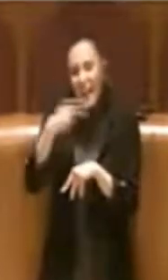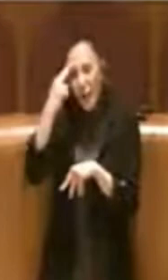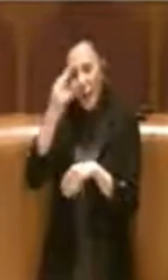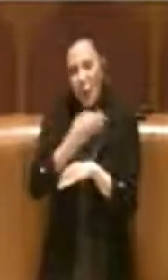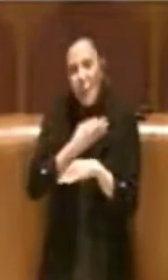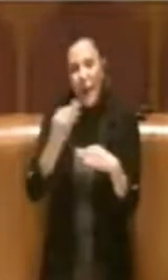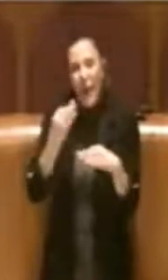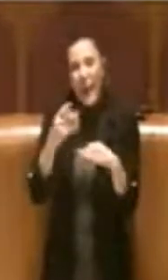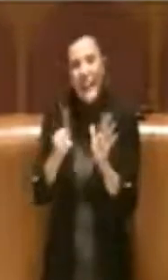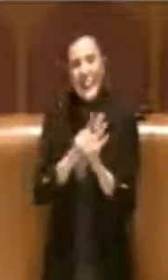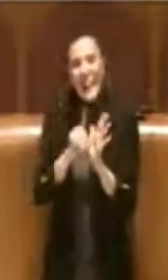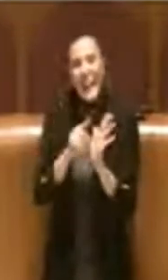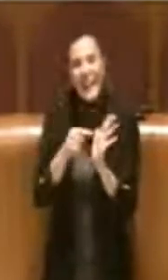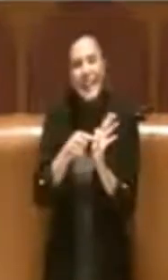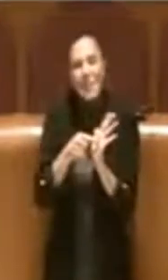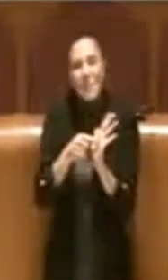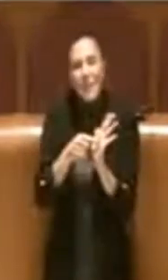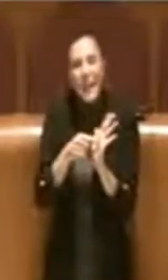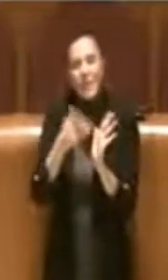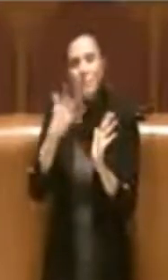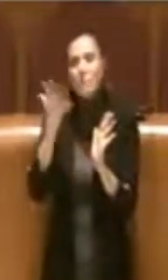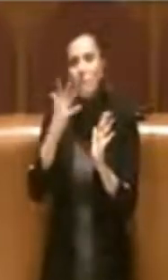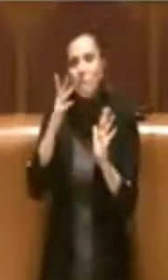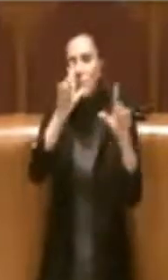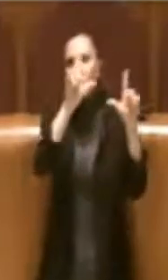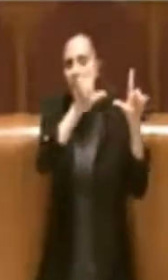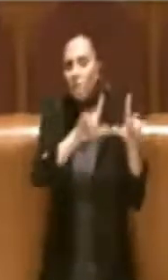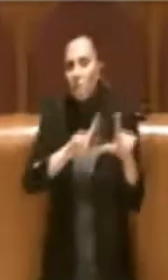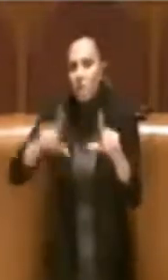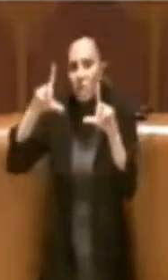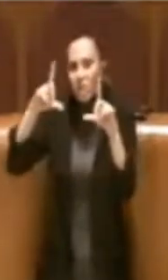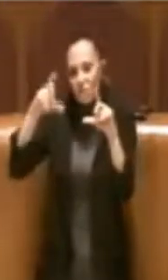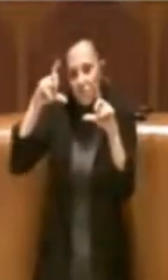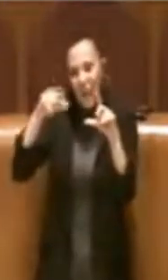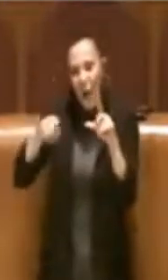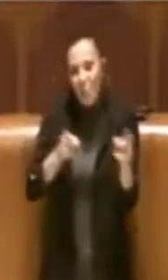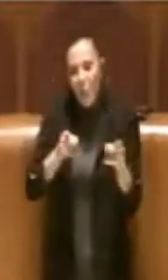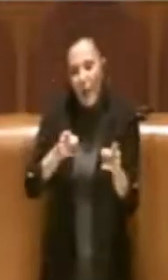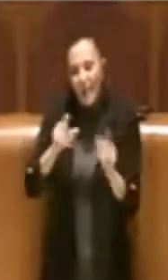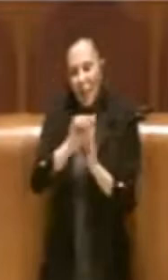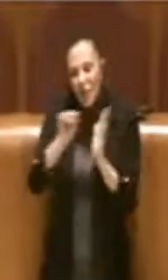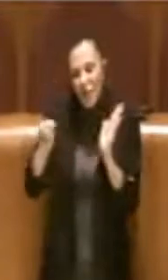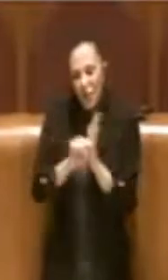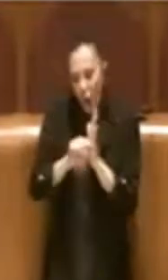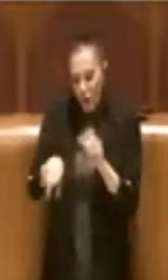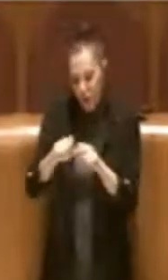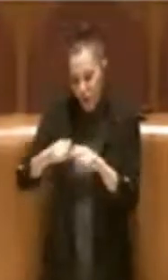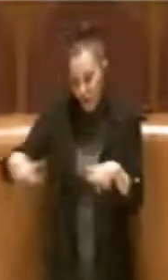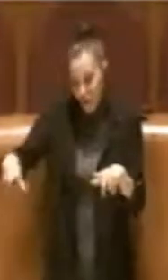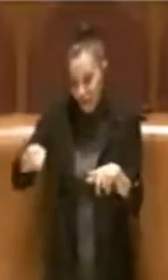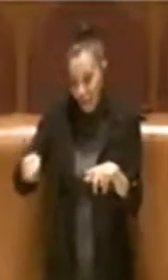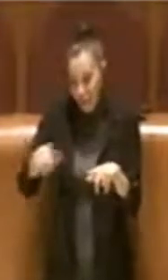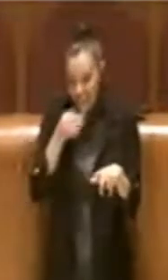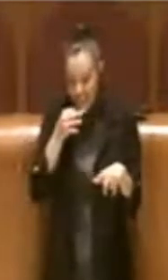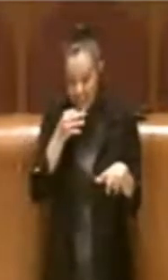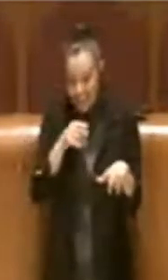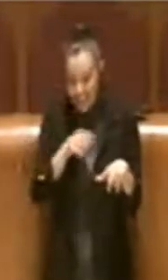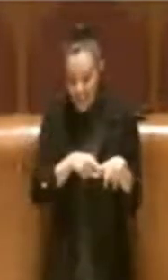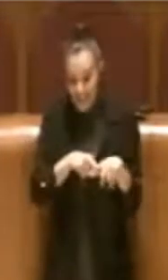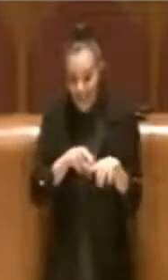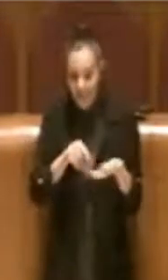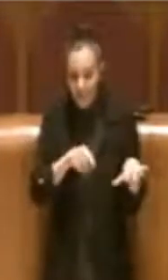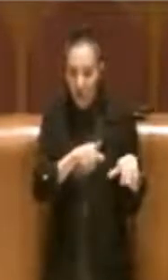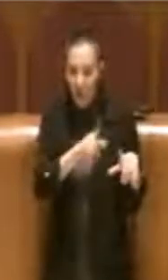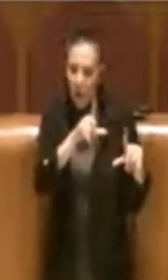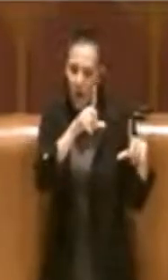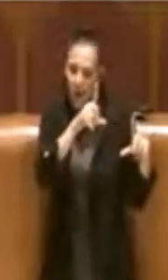delibera, diciamo, fa una fotografia di due momenti storici di questa città. Da una parte va a